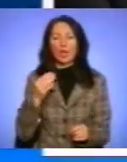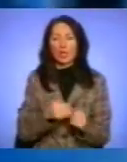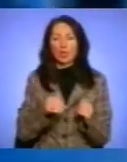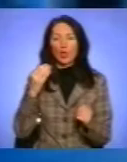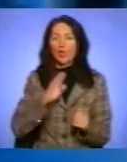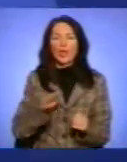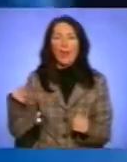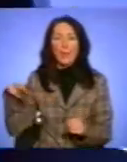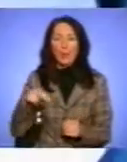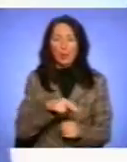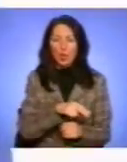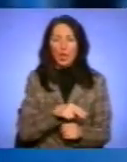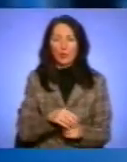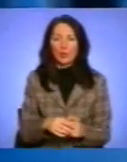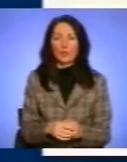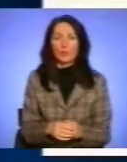пропускають.